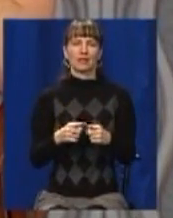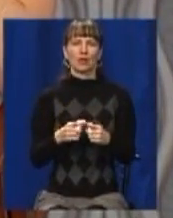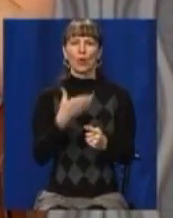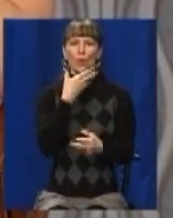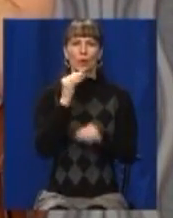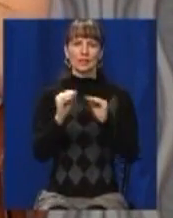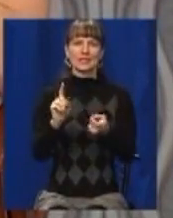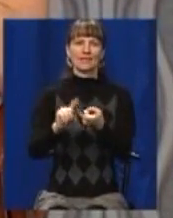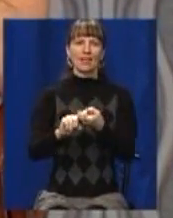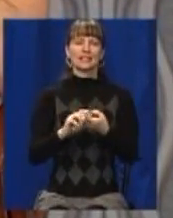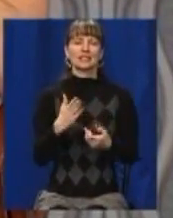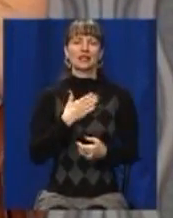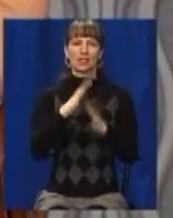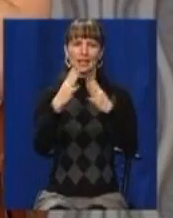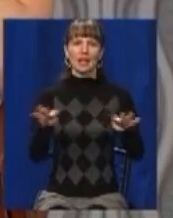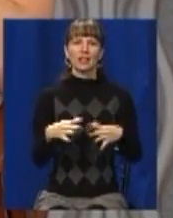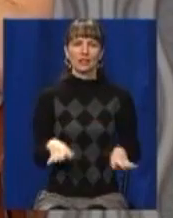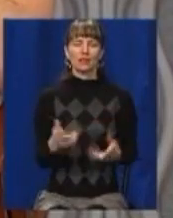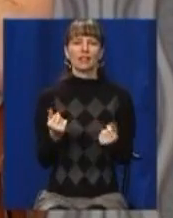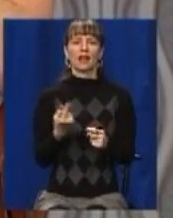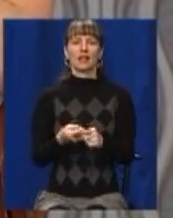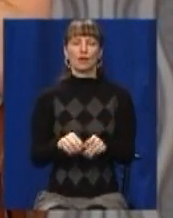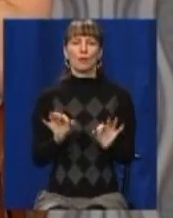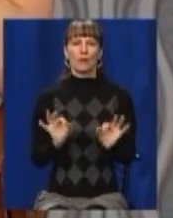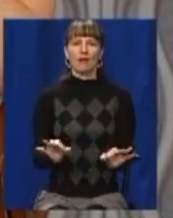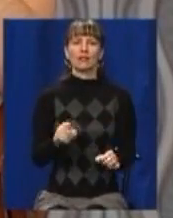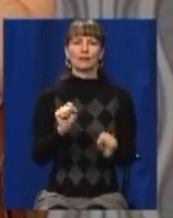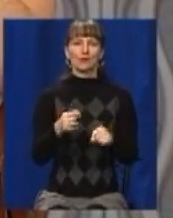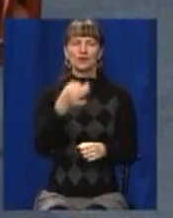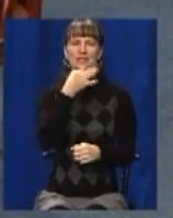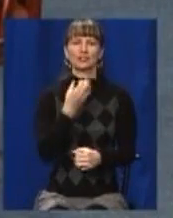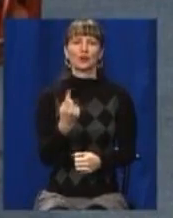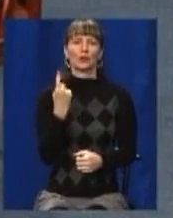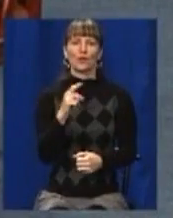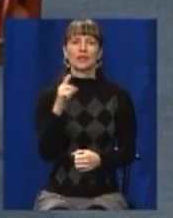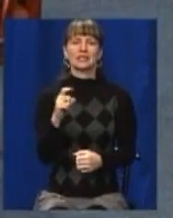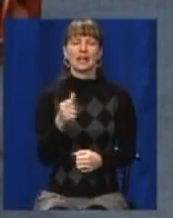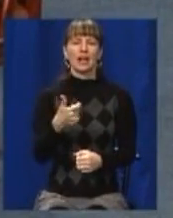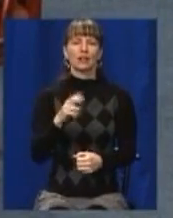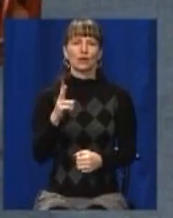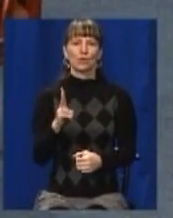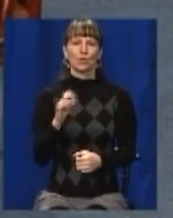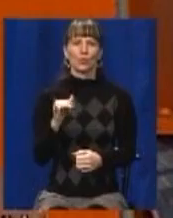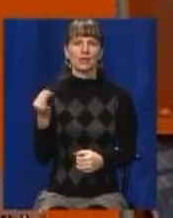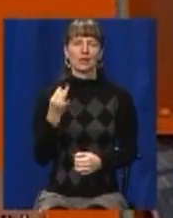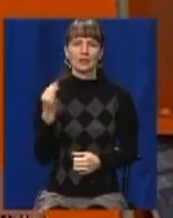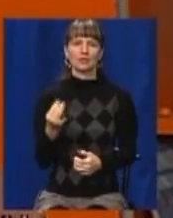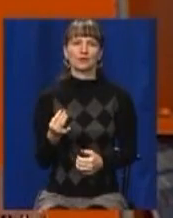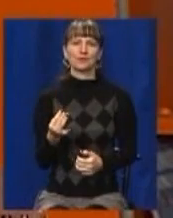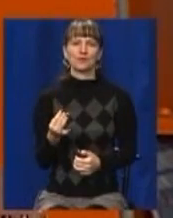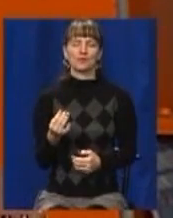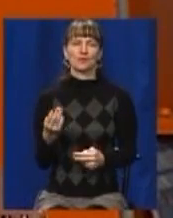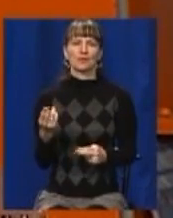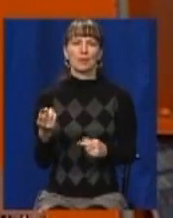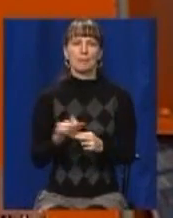та пов'язані з нашою ялинкою. Дійсно, це так і є. І я знаю, що ти можеш мені сказати ще одну загадку, до речі, дуже цікаву. Так,